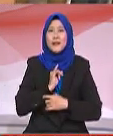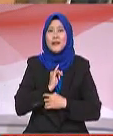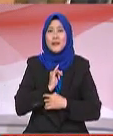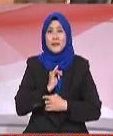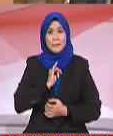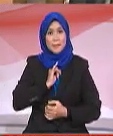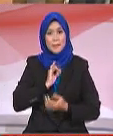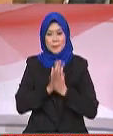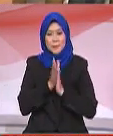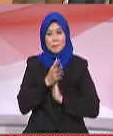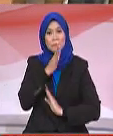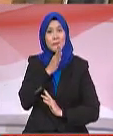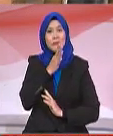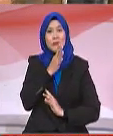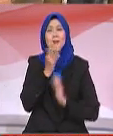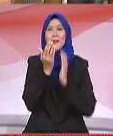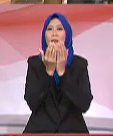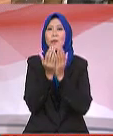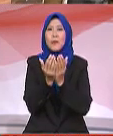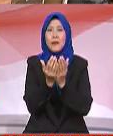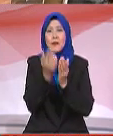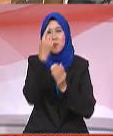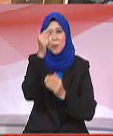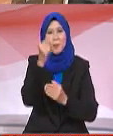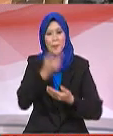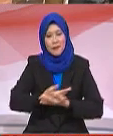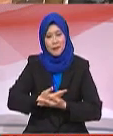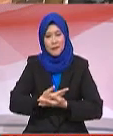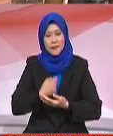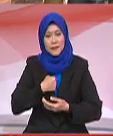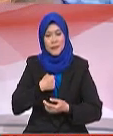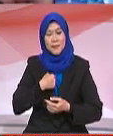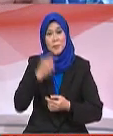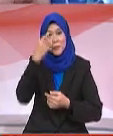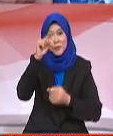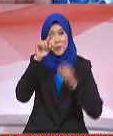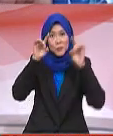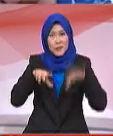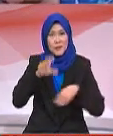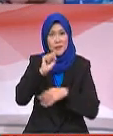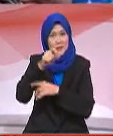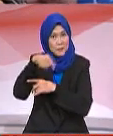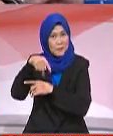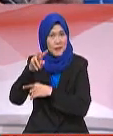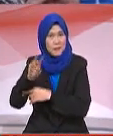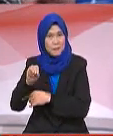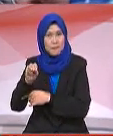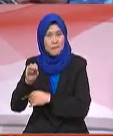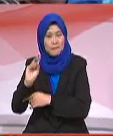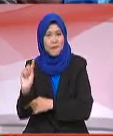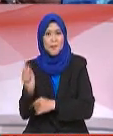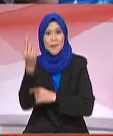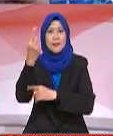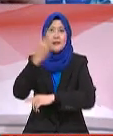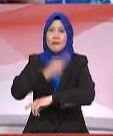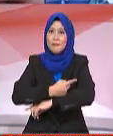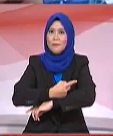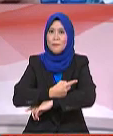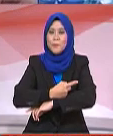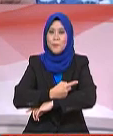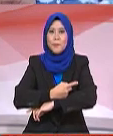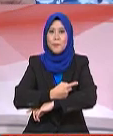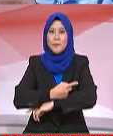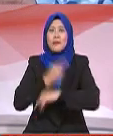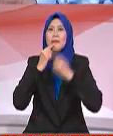ibu mendoakan anak-anak yang SPM pada hari ini, yang pertama hari ini,